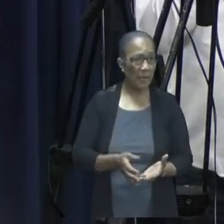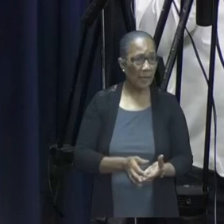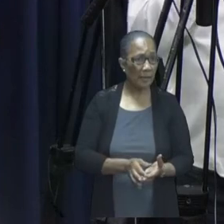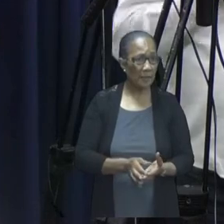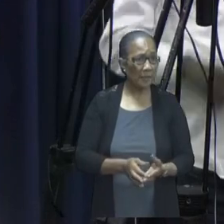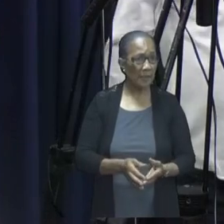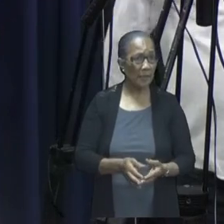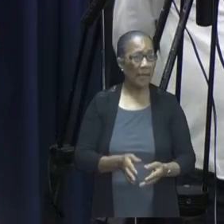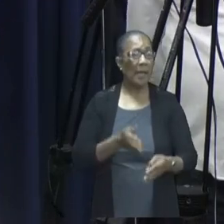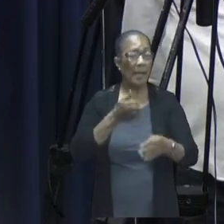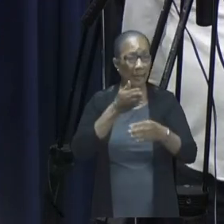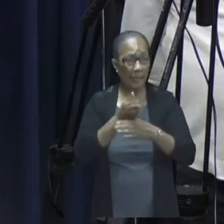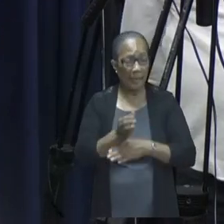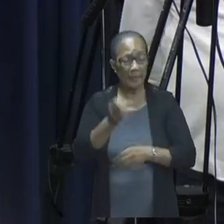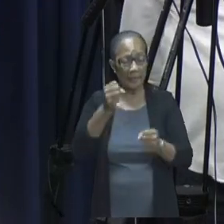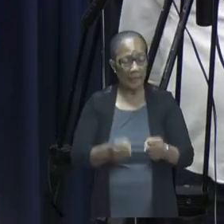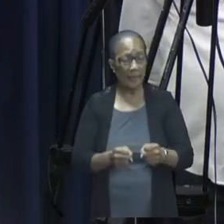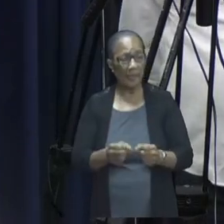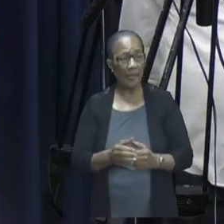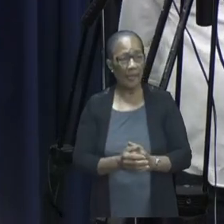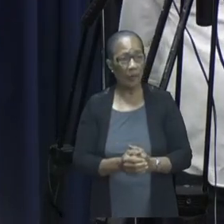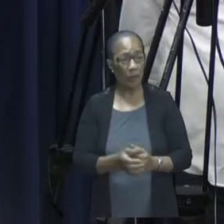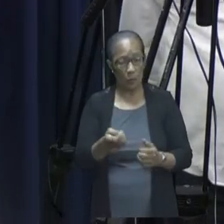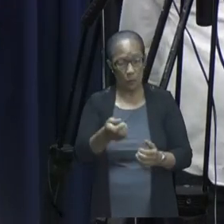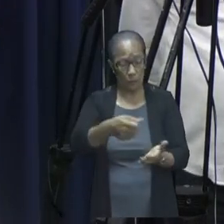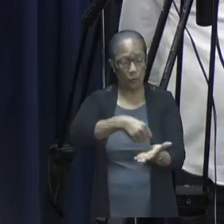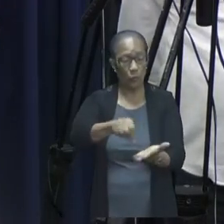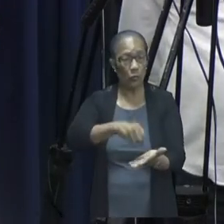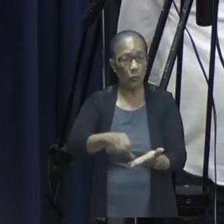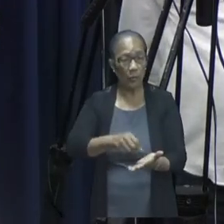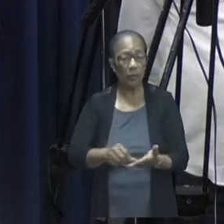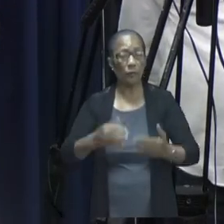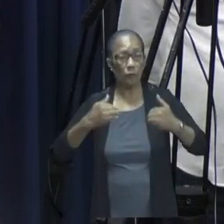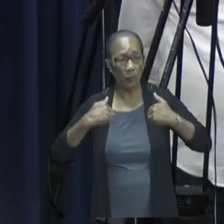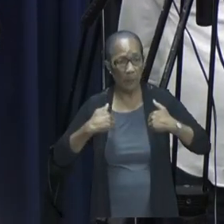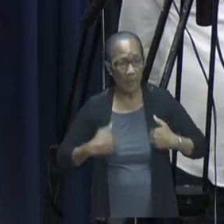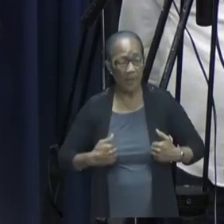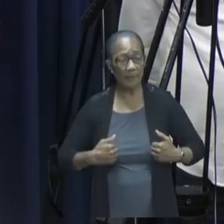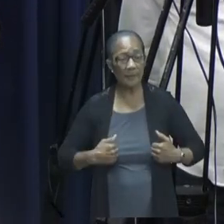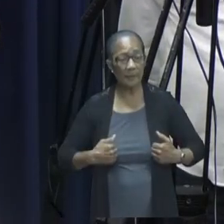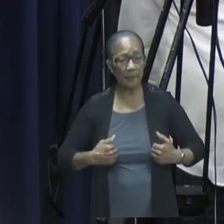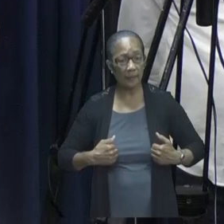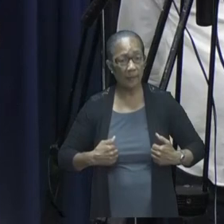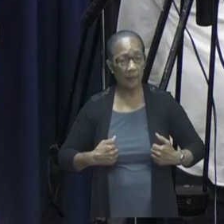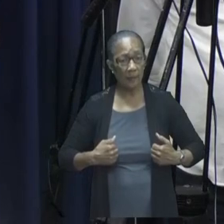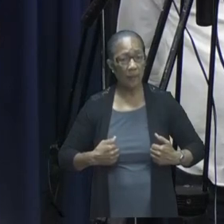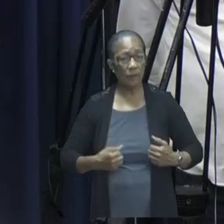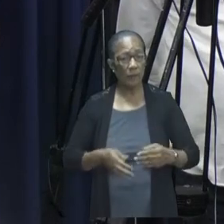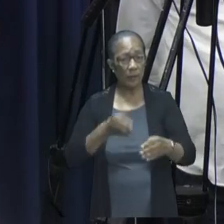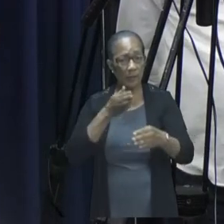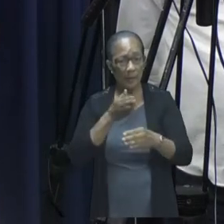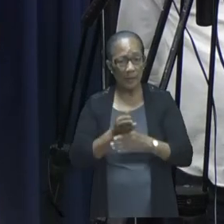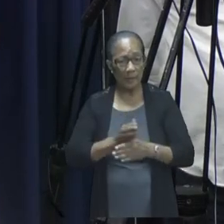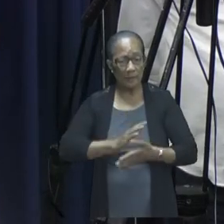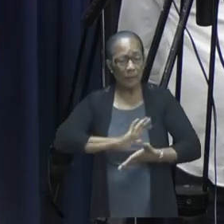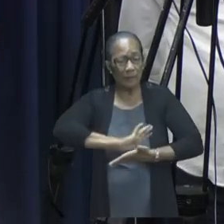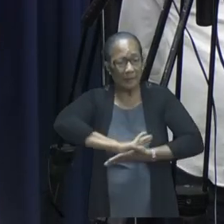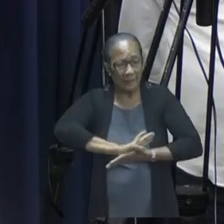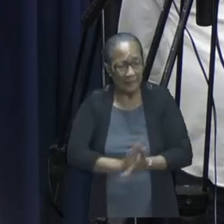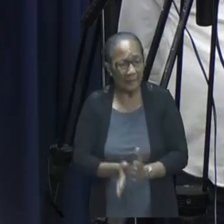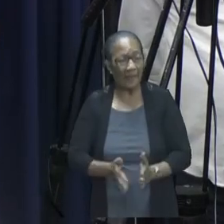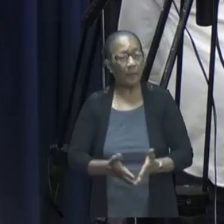rechtszekerheid vergoedingen voor mensen van wie de constitutionele rechten vertrapte worden